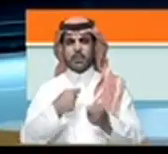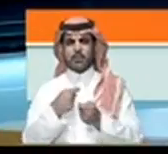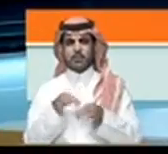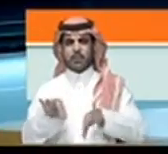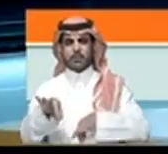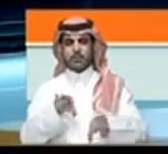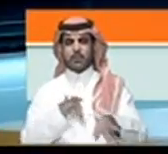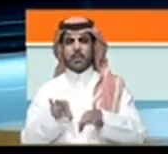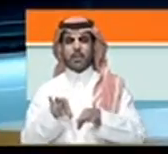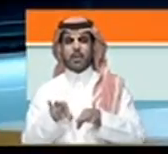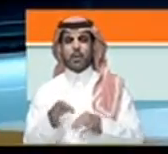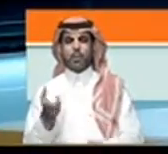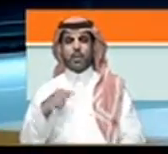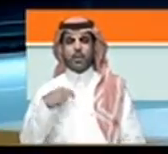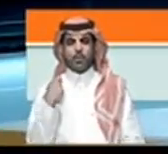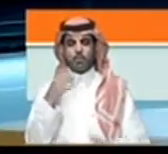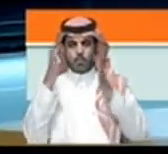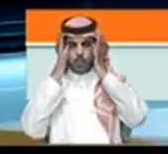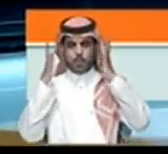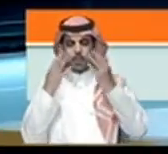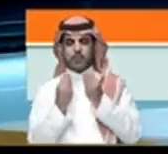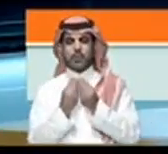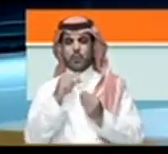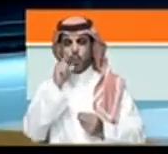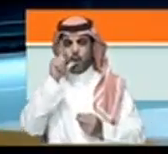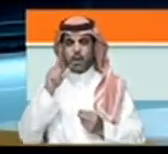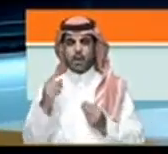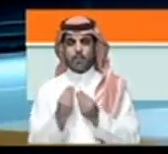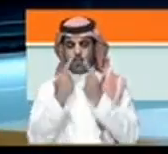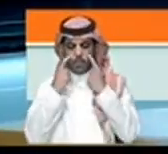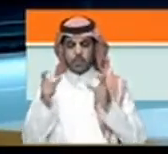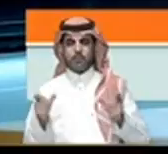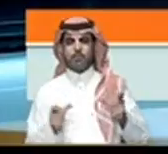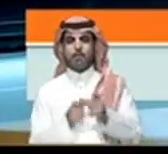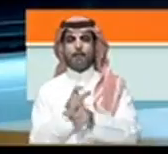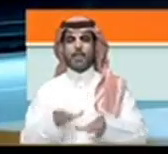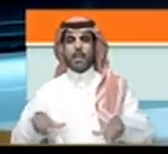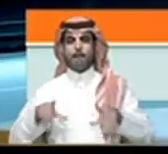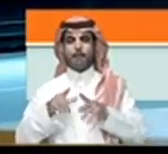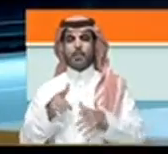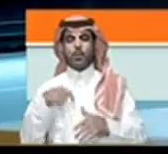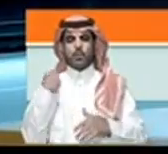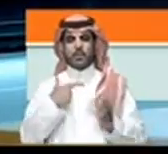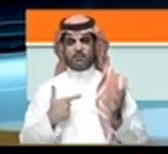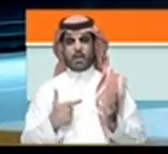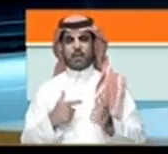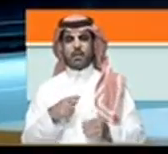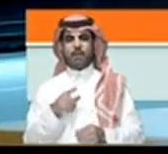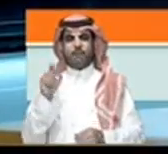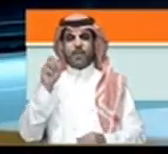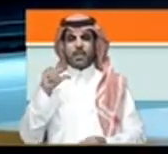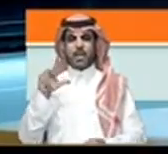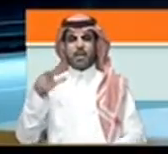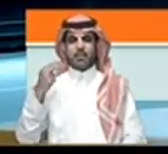الاستاذ محمد التويجري والمستشار في الديوان الملكي المشرف العام على مكتب سمو وزير الدفاع الاستاذ فهد